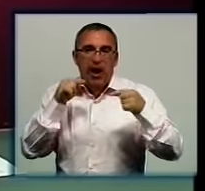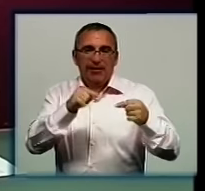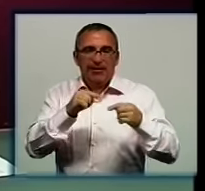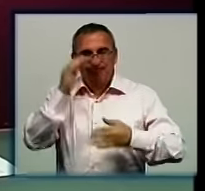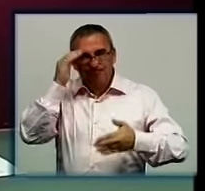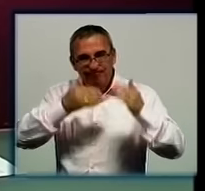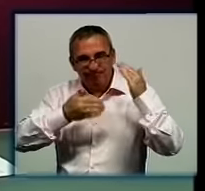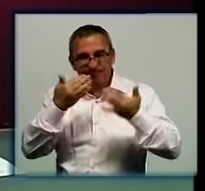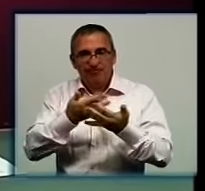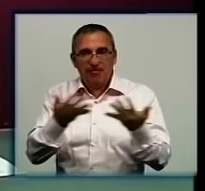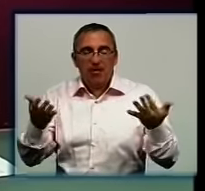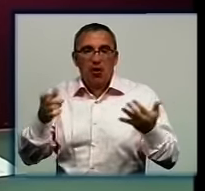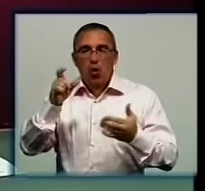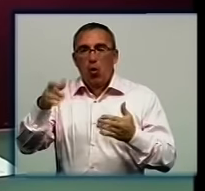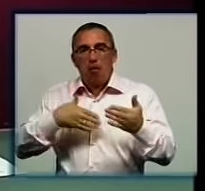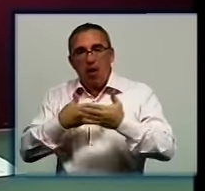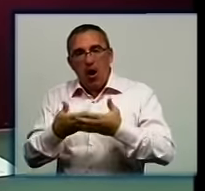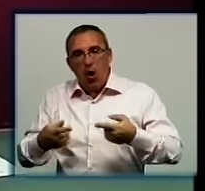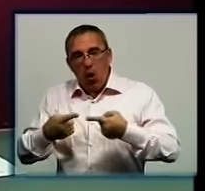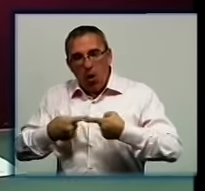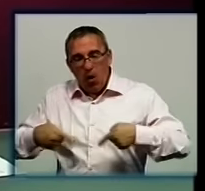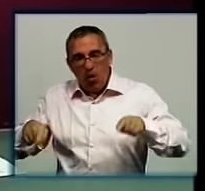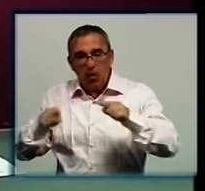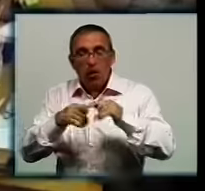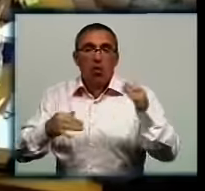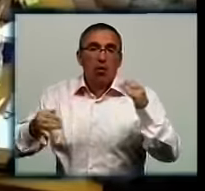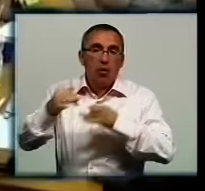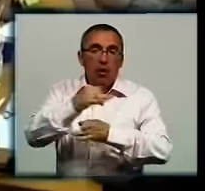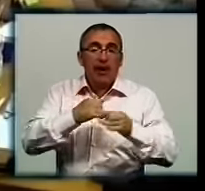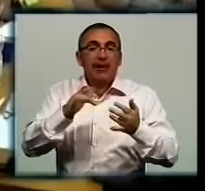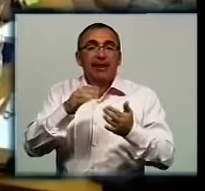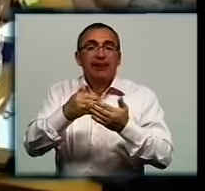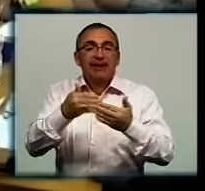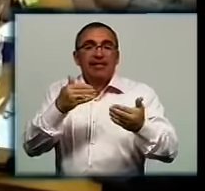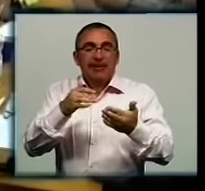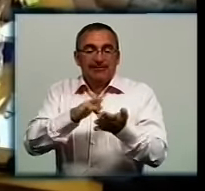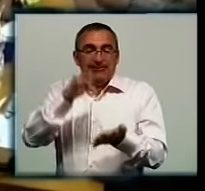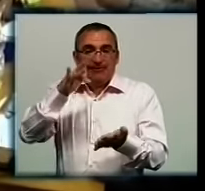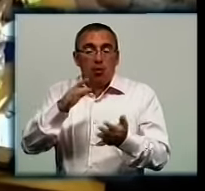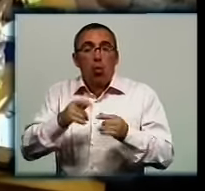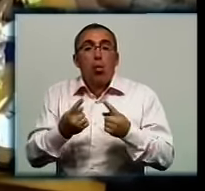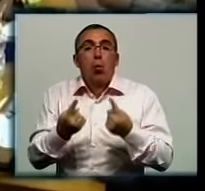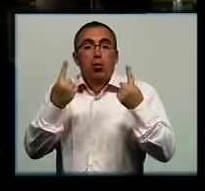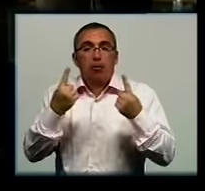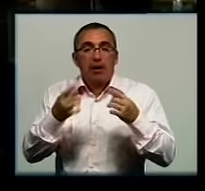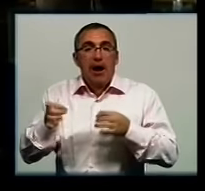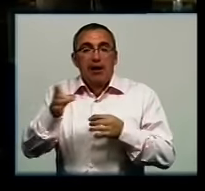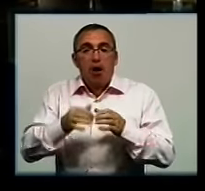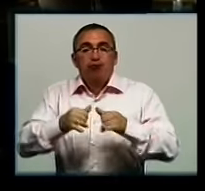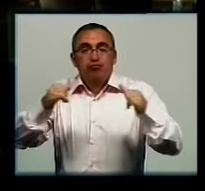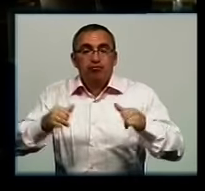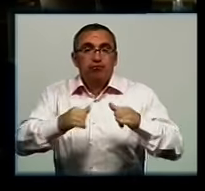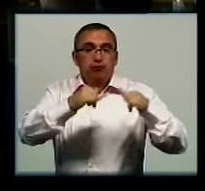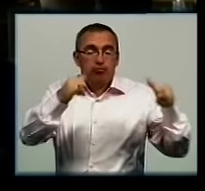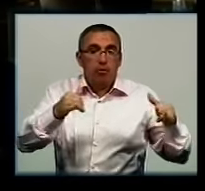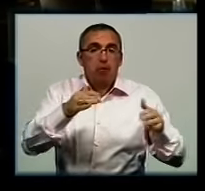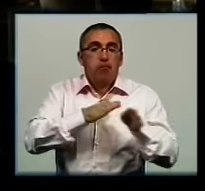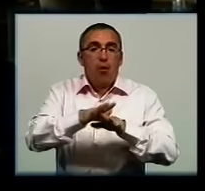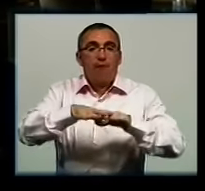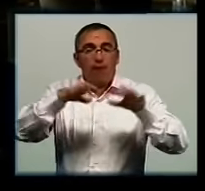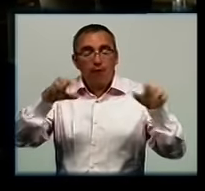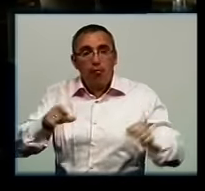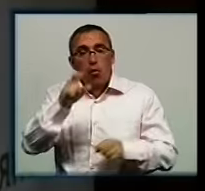зібралися представники громадських організацій. Говорили про те, що децентралізація передбачає укрупнення районів. Відтак, на місцях розширяться повноваження,